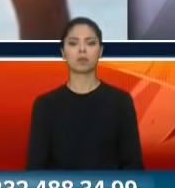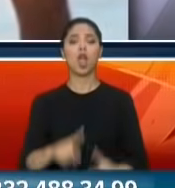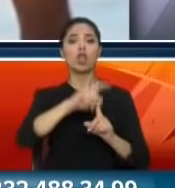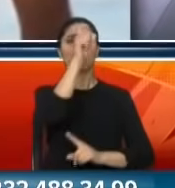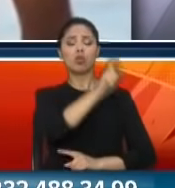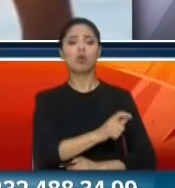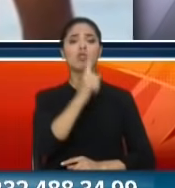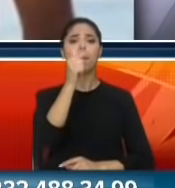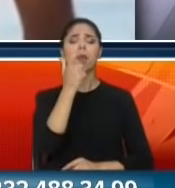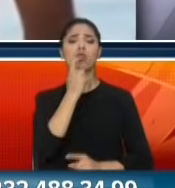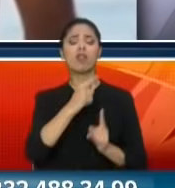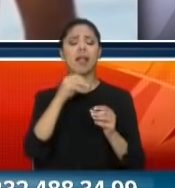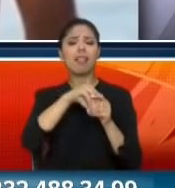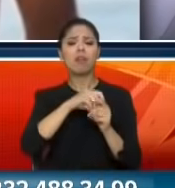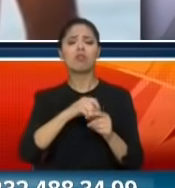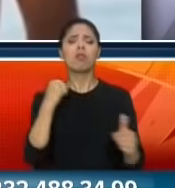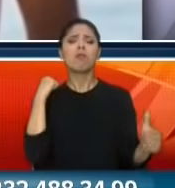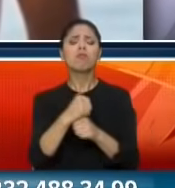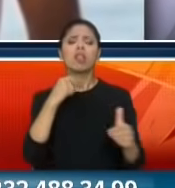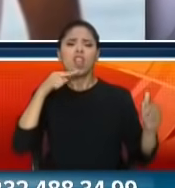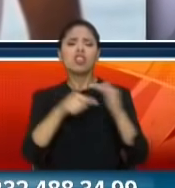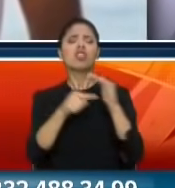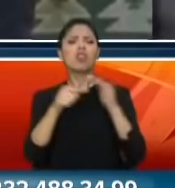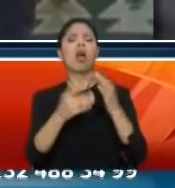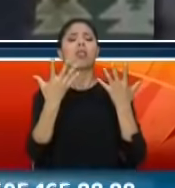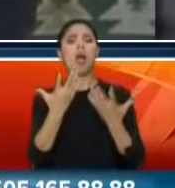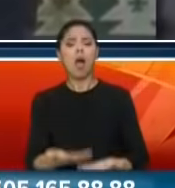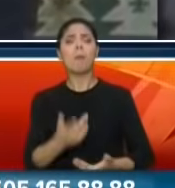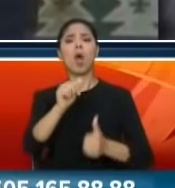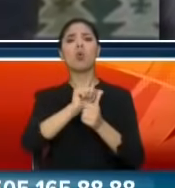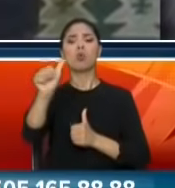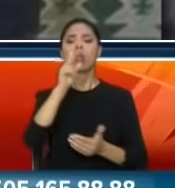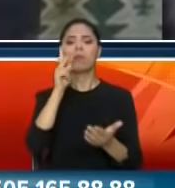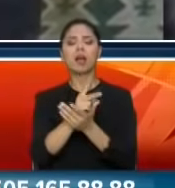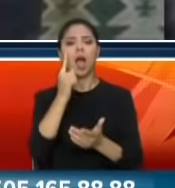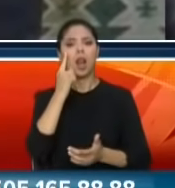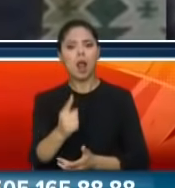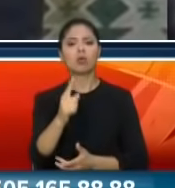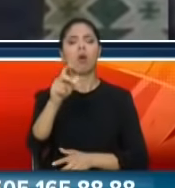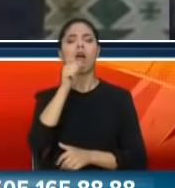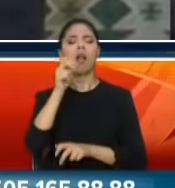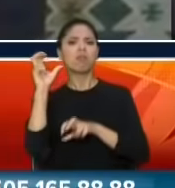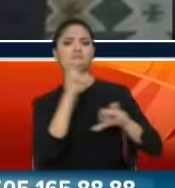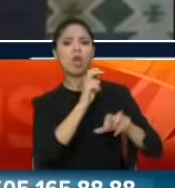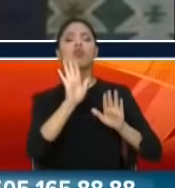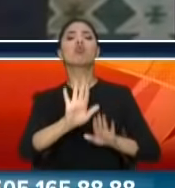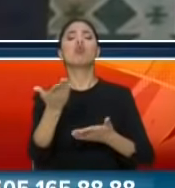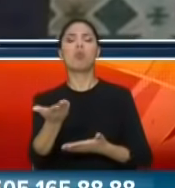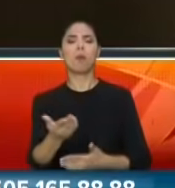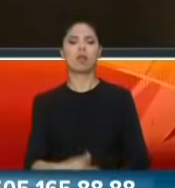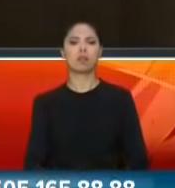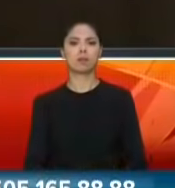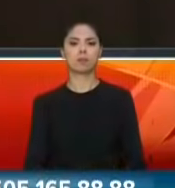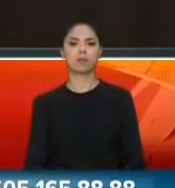Tuğçe geçen 1,5 yılda onlarca kez şikayetçi olmuştu ama verilen uzaklaştırma kararları saplantılı adamı durdurmaya